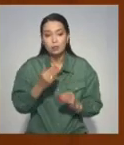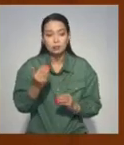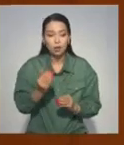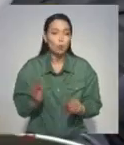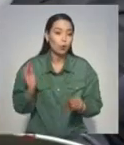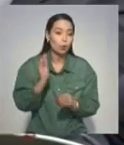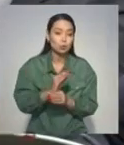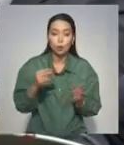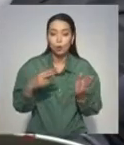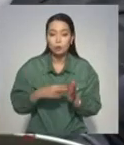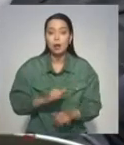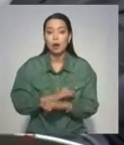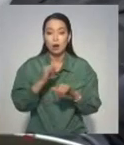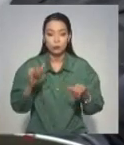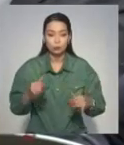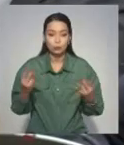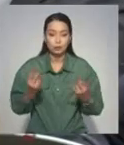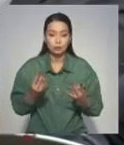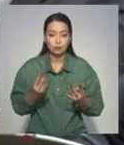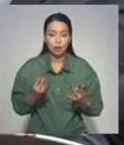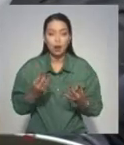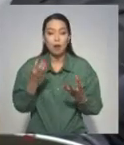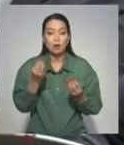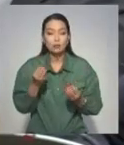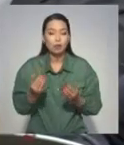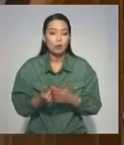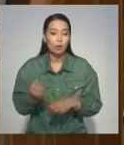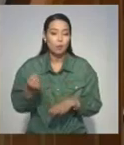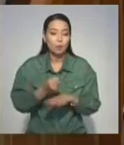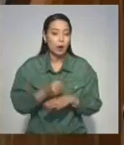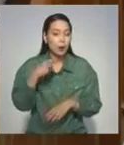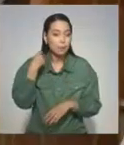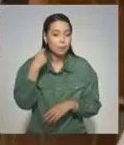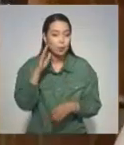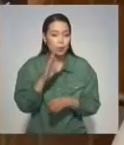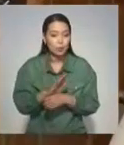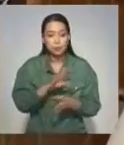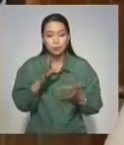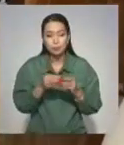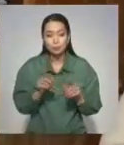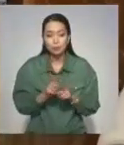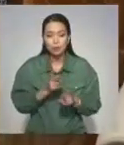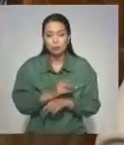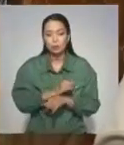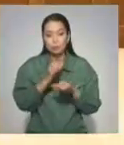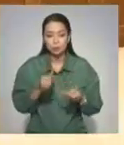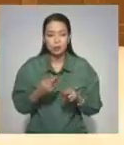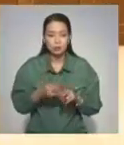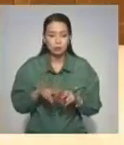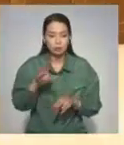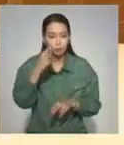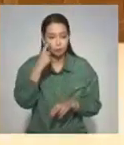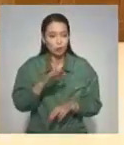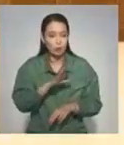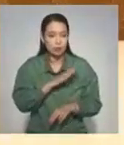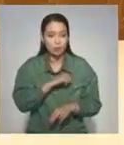қосымша құнын арттыру керек. Қайта тағайындалған үкімет басшысы мемлекет басшысының тапсырмаларын мүлтіксіз орындауға күш-жігерін салатынын жеткізді.